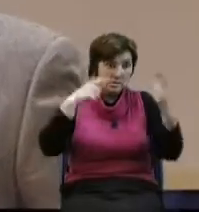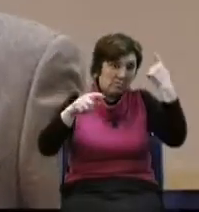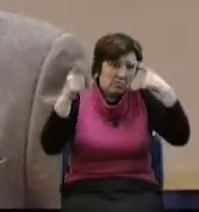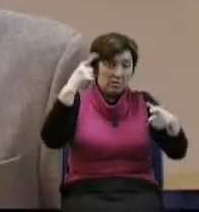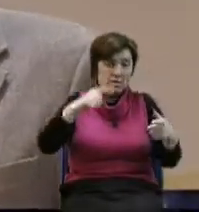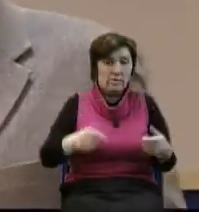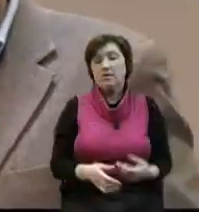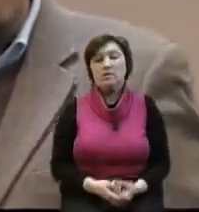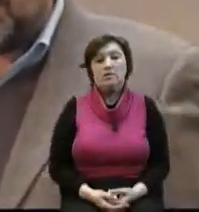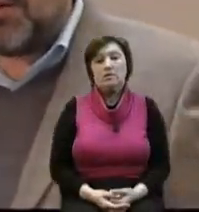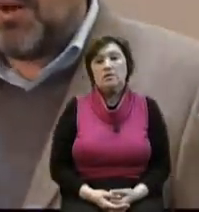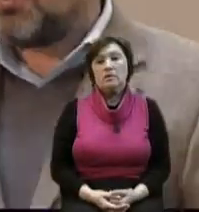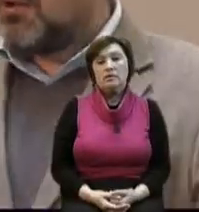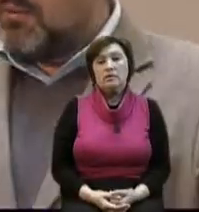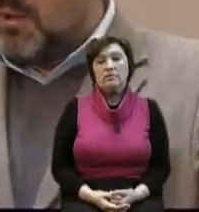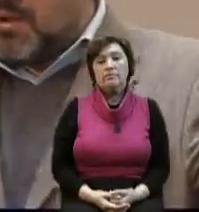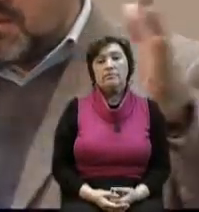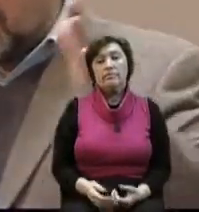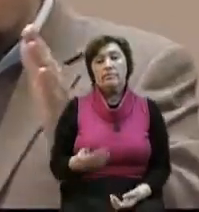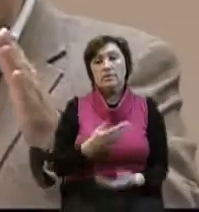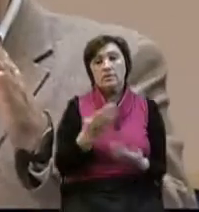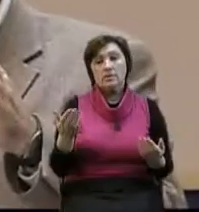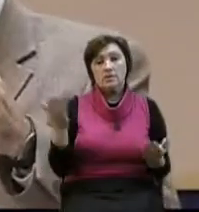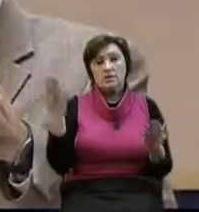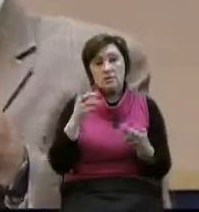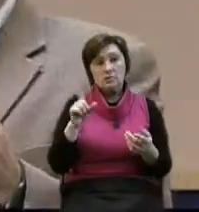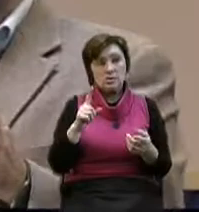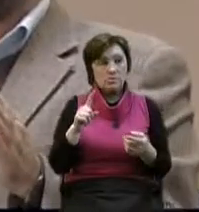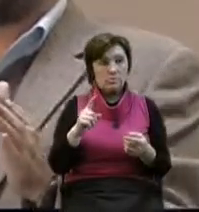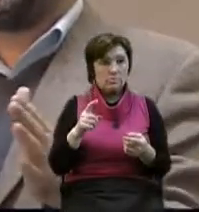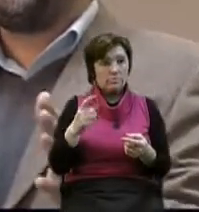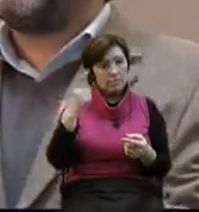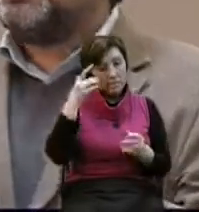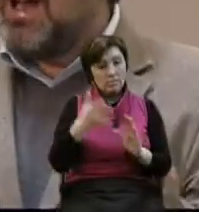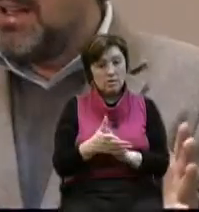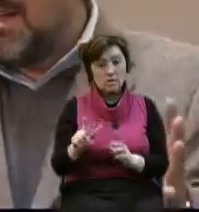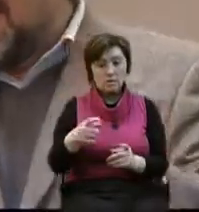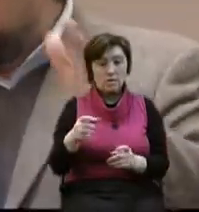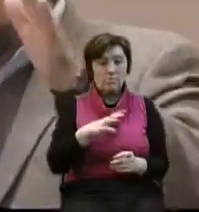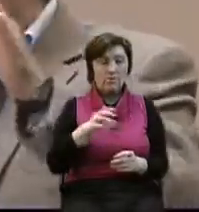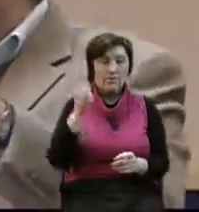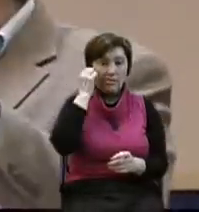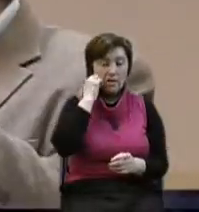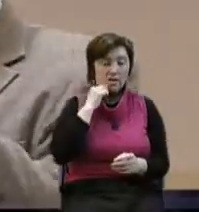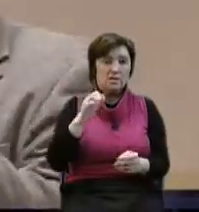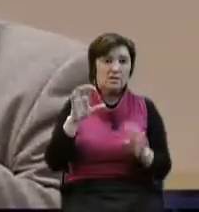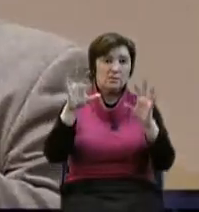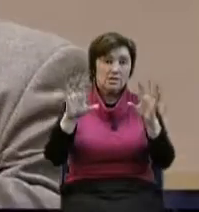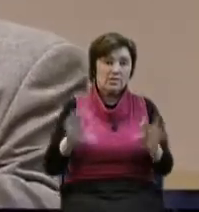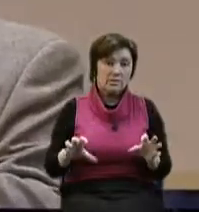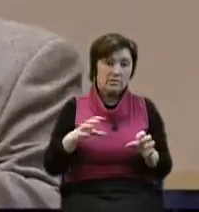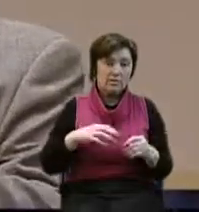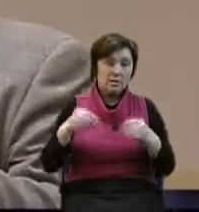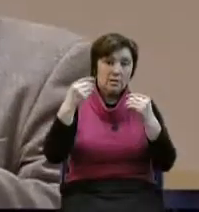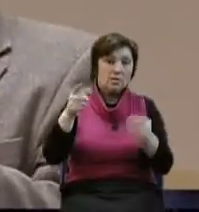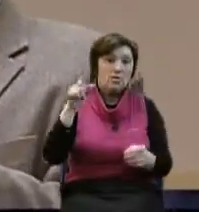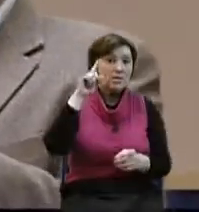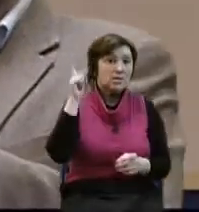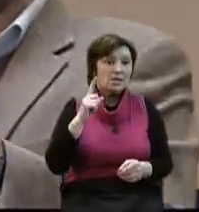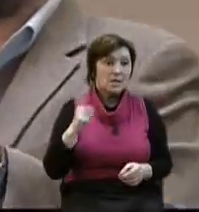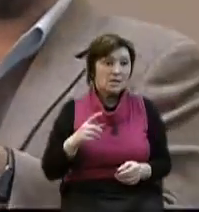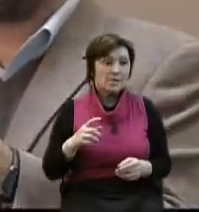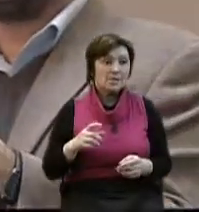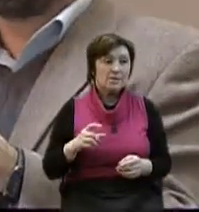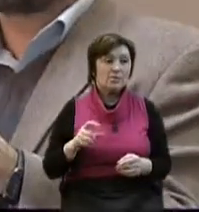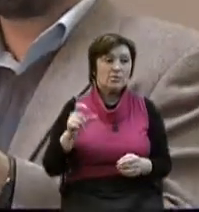теперь, мы читаем об этом, понимая, что это было в Ветхом Завете, что это было дано израильскому народу, исполнение этого